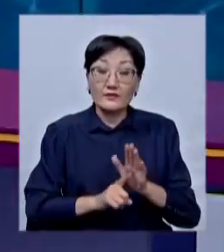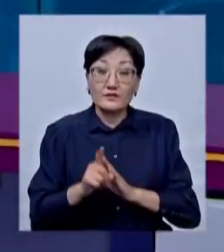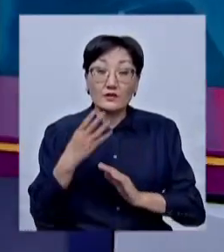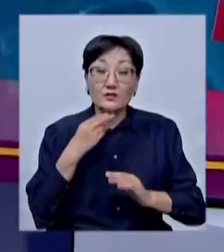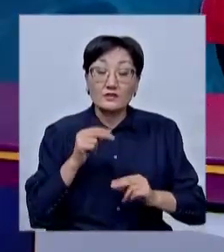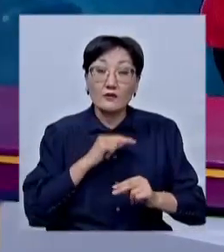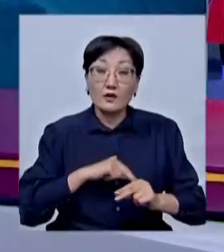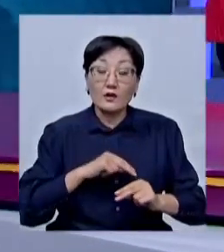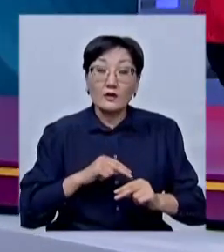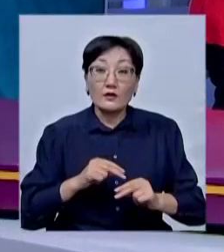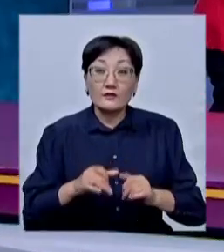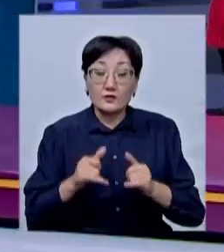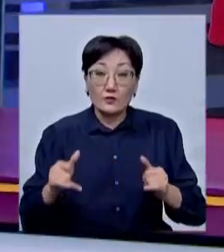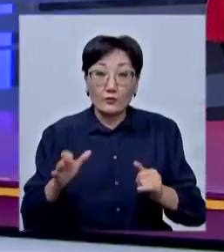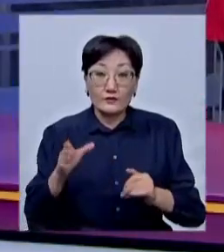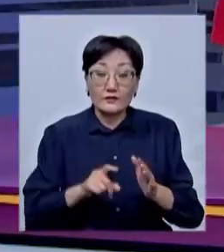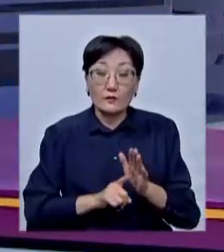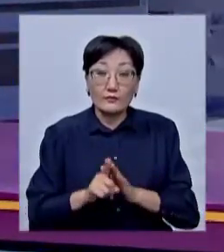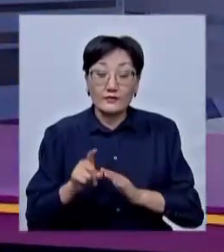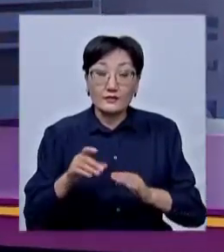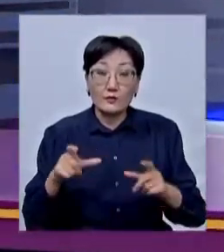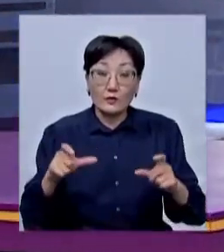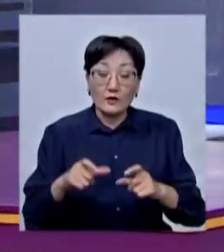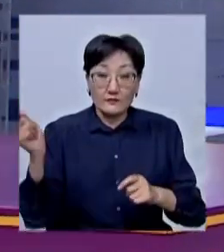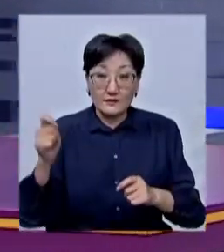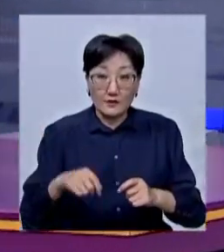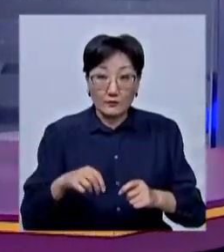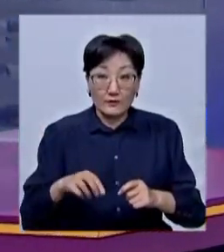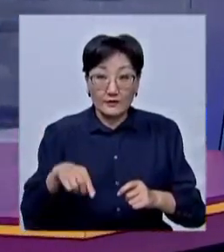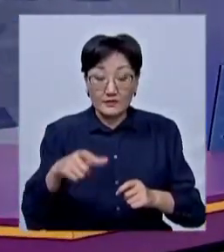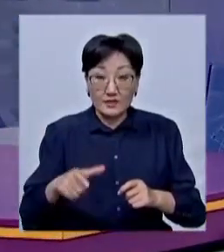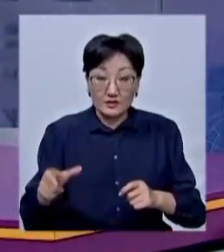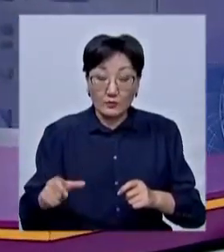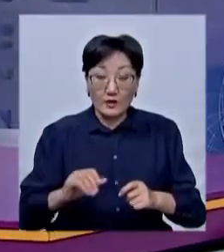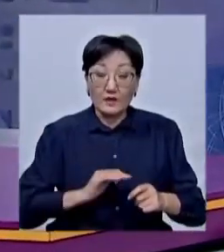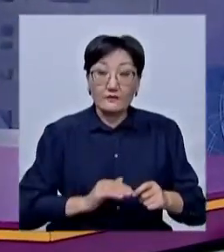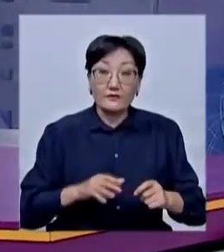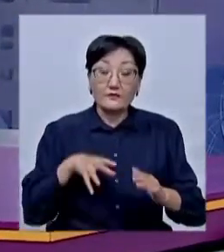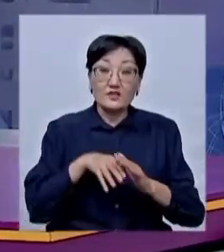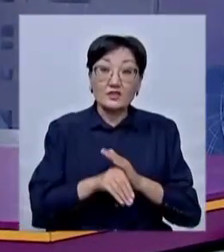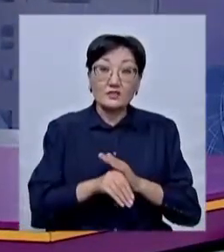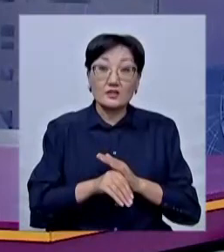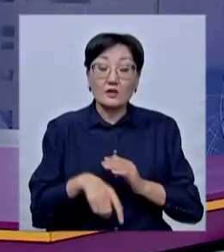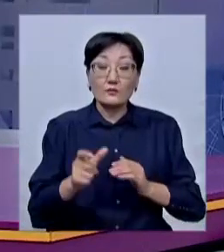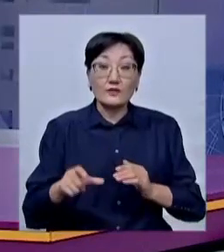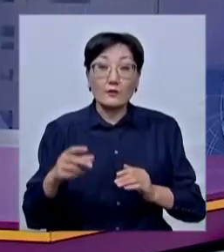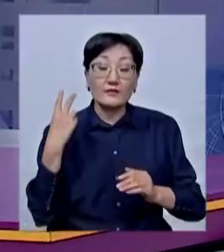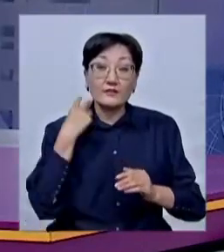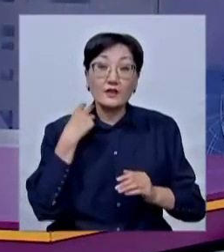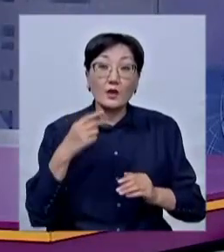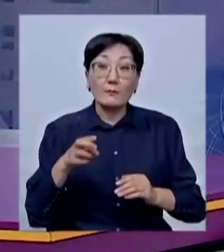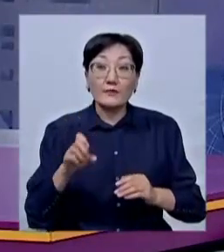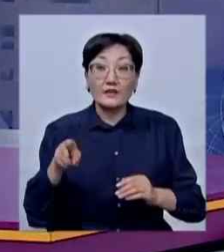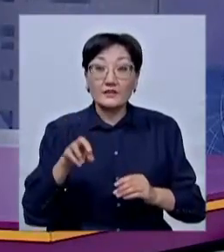свое шествие, опять вводят ограничения на въезд в страну для граждан, в частности, граждане Британии,